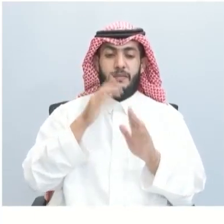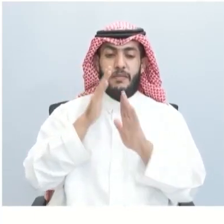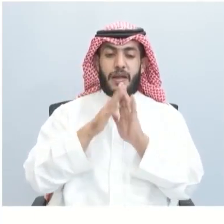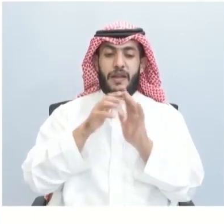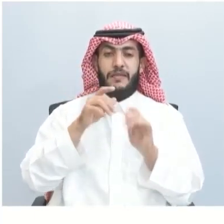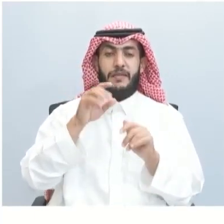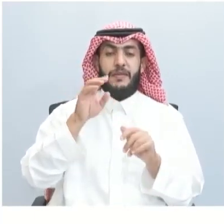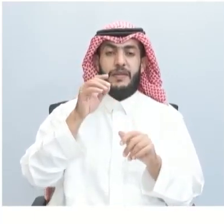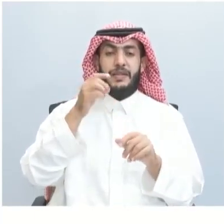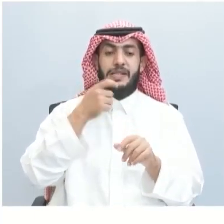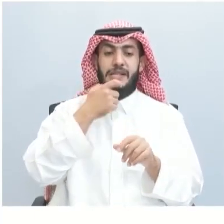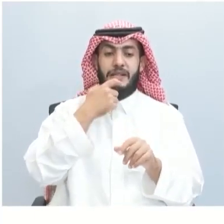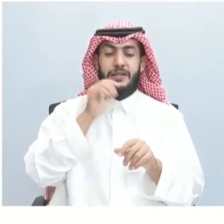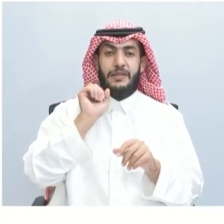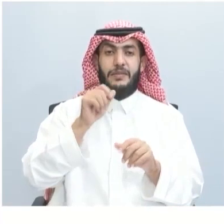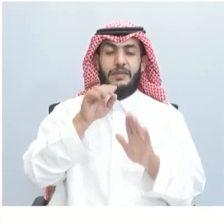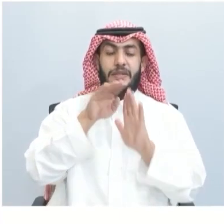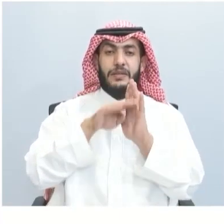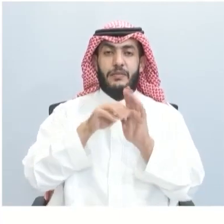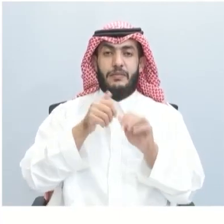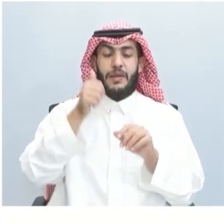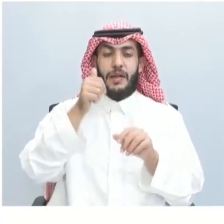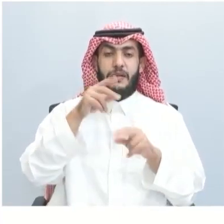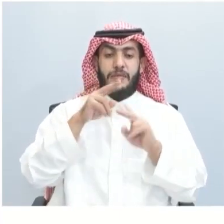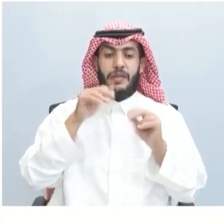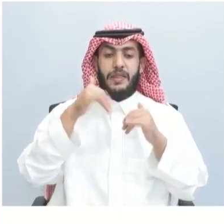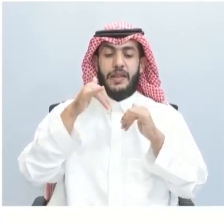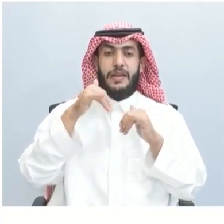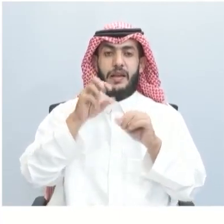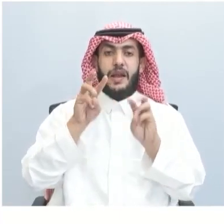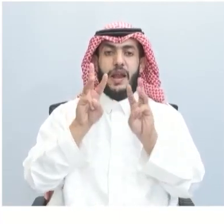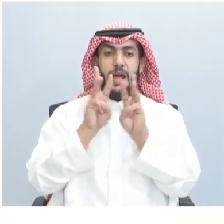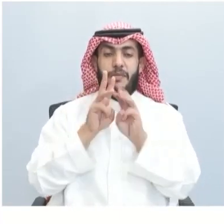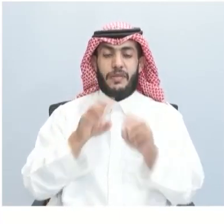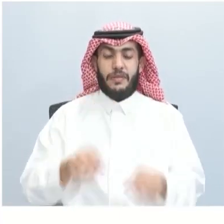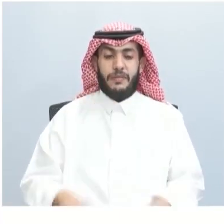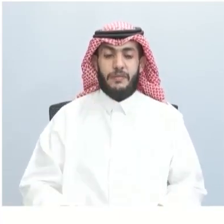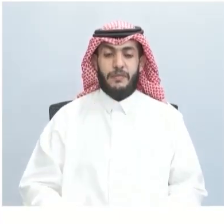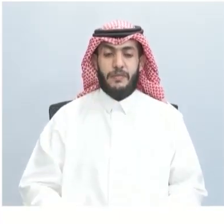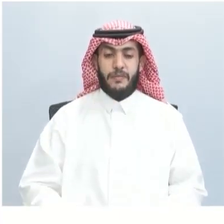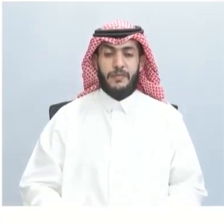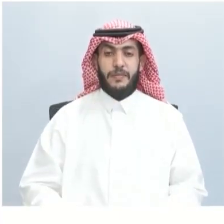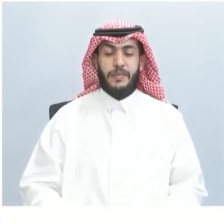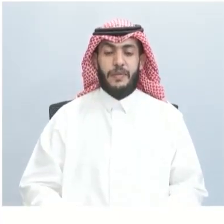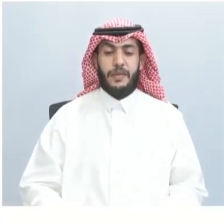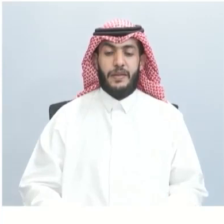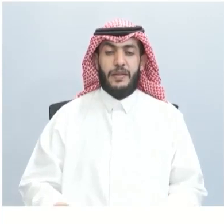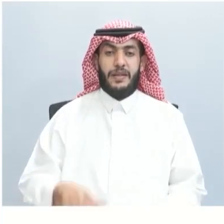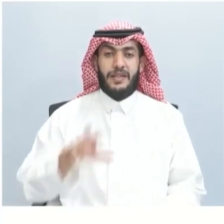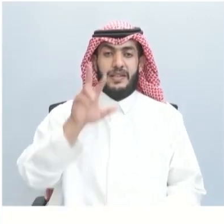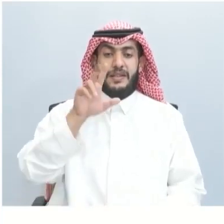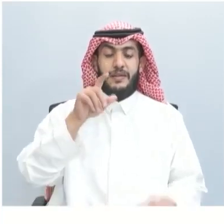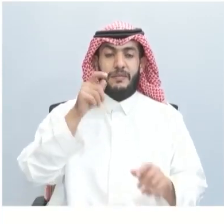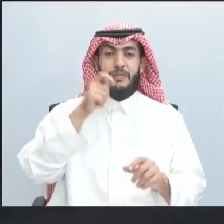بغض النظر عن المحتوى يتم اكتشاف المحتوى عن طريق الروابط اذا تعمل محركات